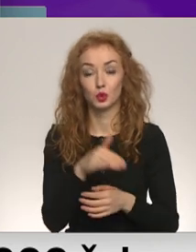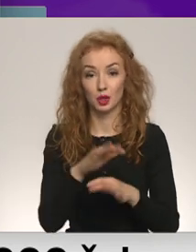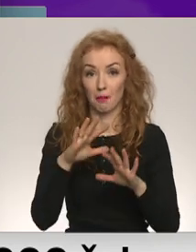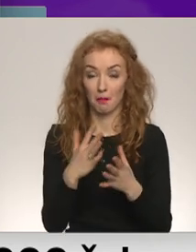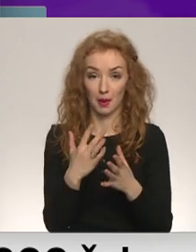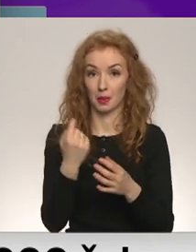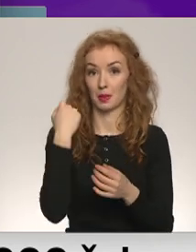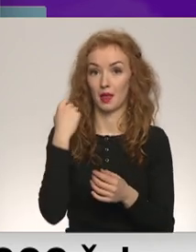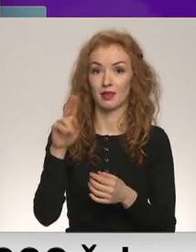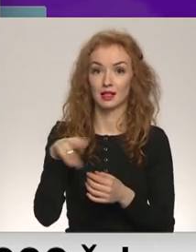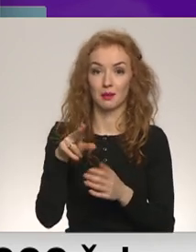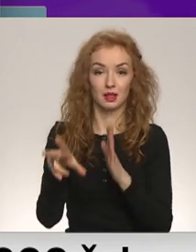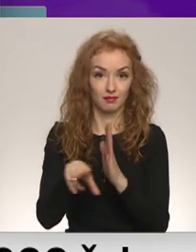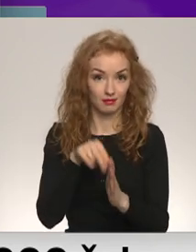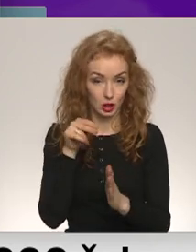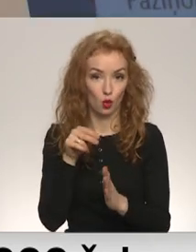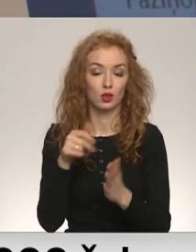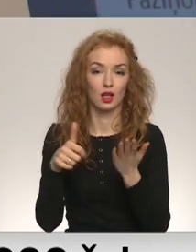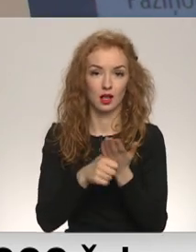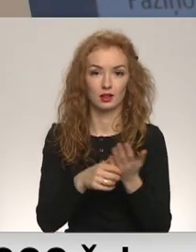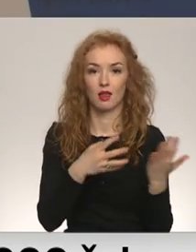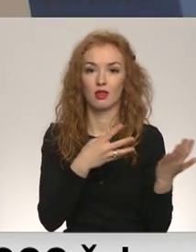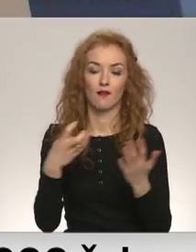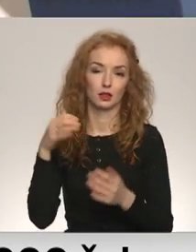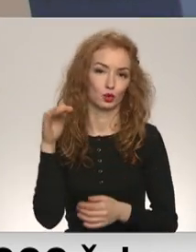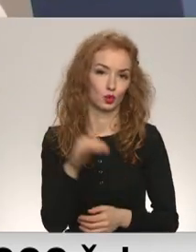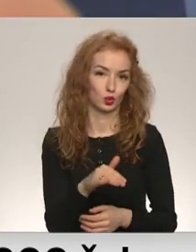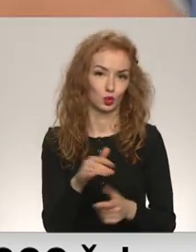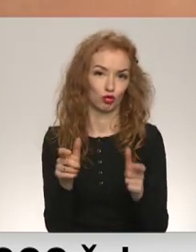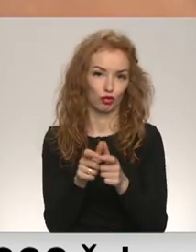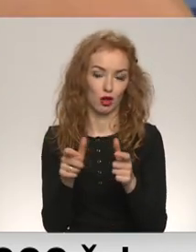bet pērnā gada decembra izlozē reģistrēti nepilni 900 tūkstoši. Čeku.